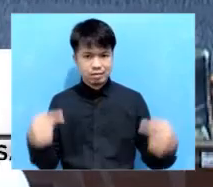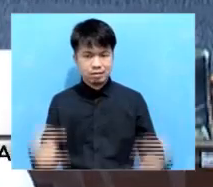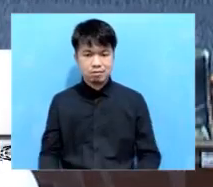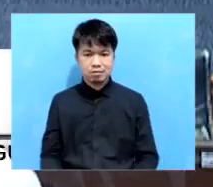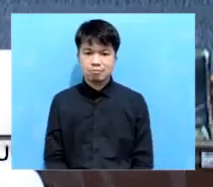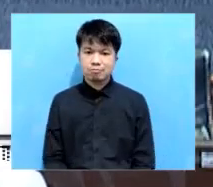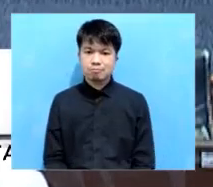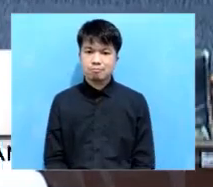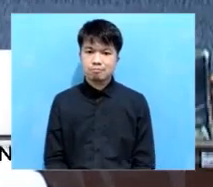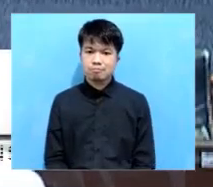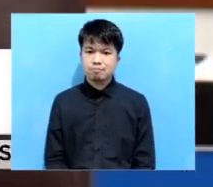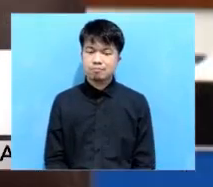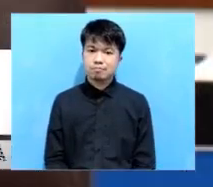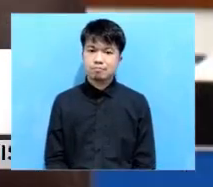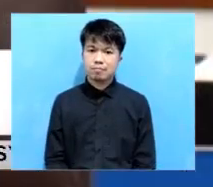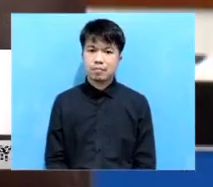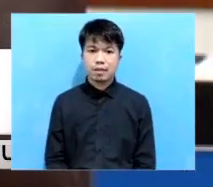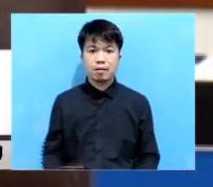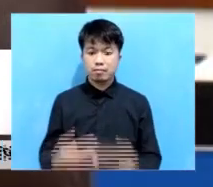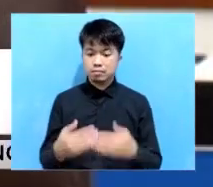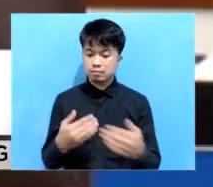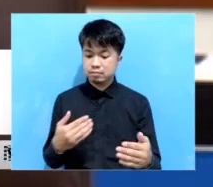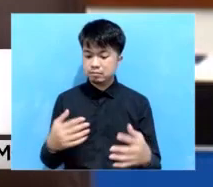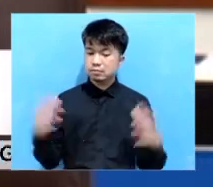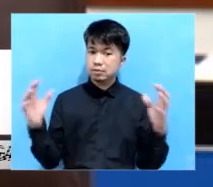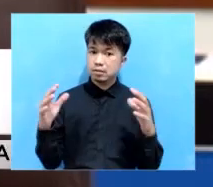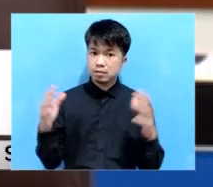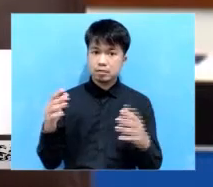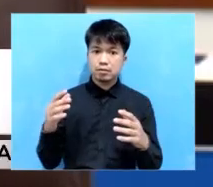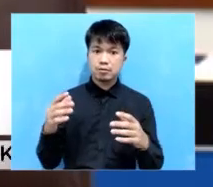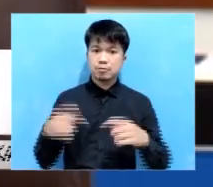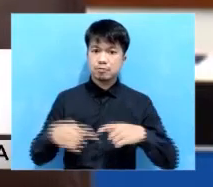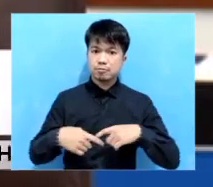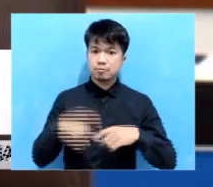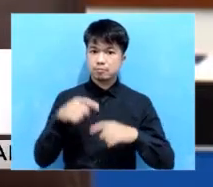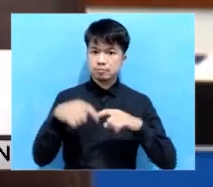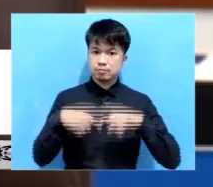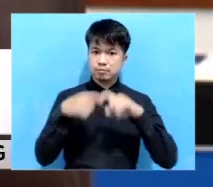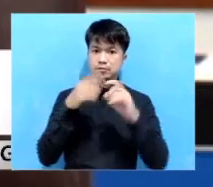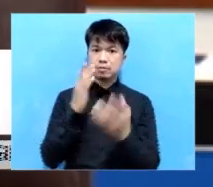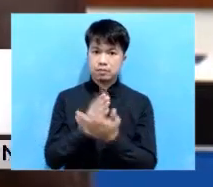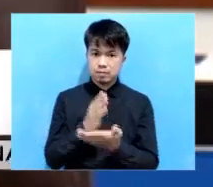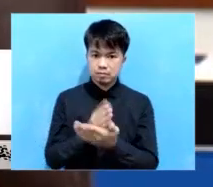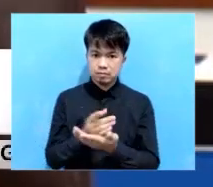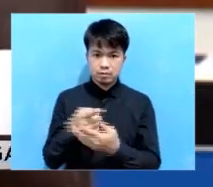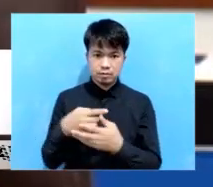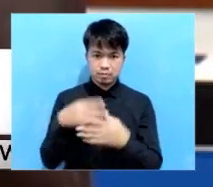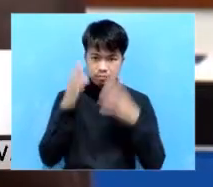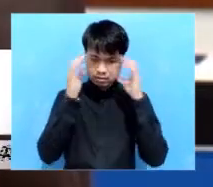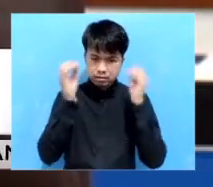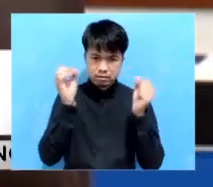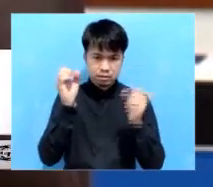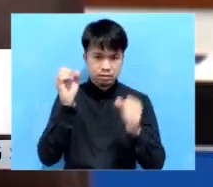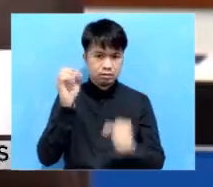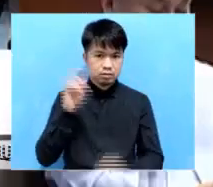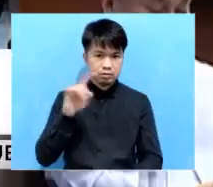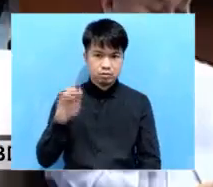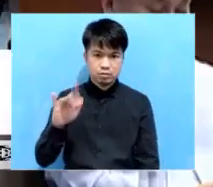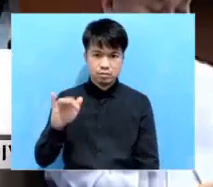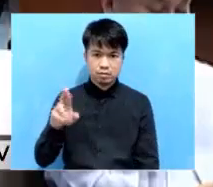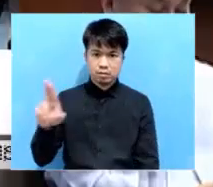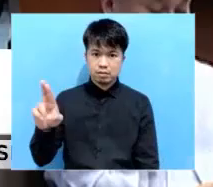President. Bago pa tumindi ang bangayan, pinasuspindi muna ni Senate President Vic Zubiri ang sesyon sa loob ng isang minuto. Session suspended for 1 minute.